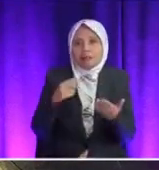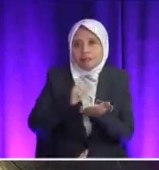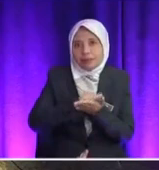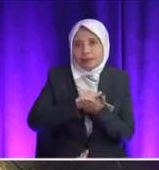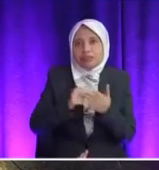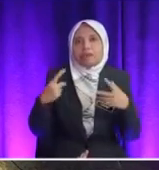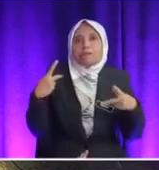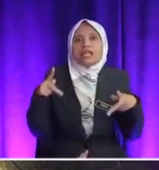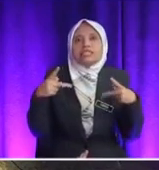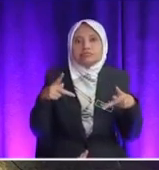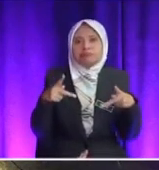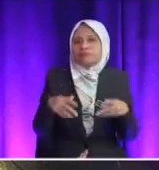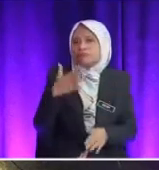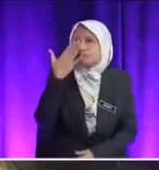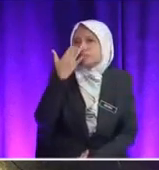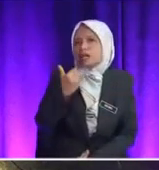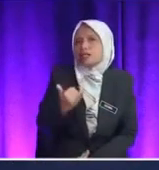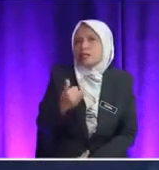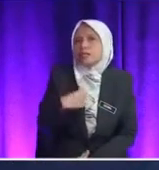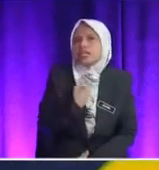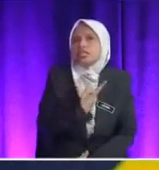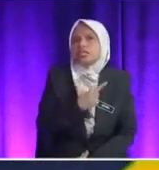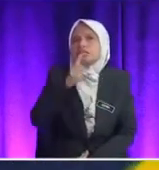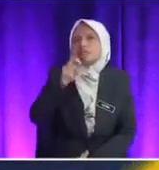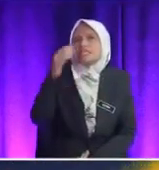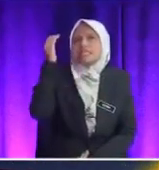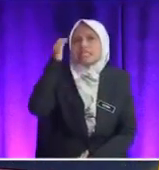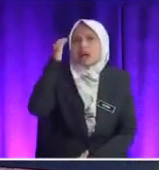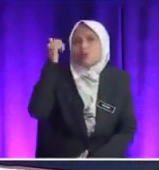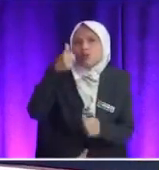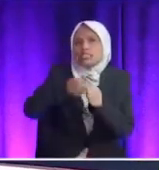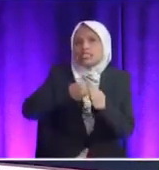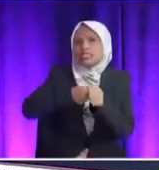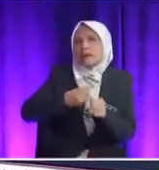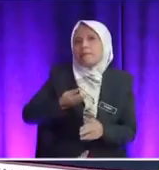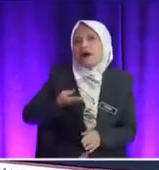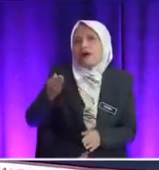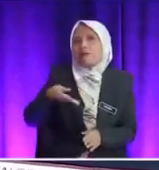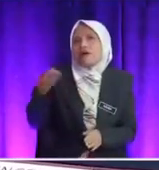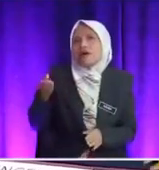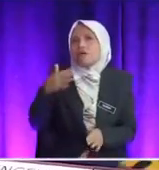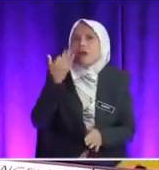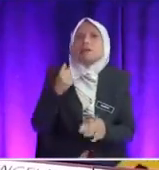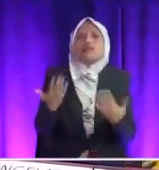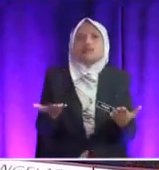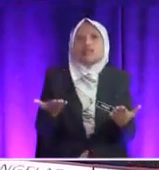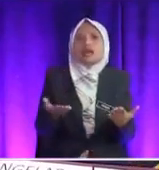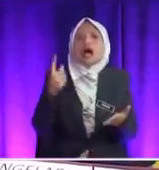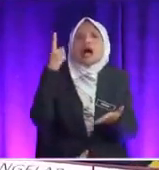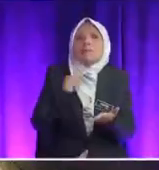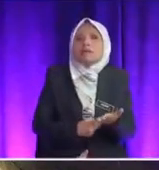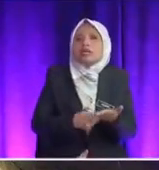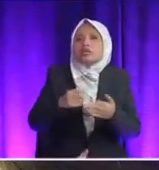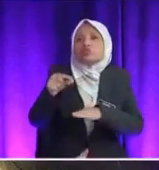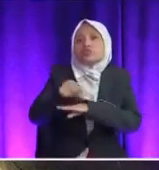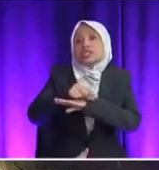plastik sego Kenapa kita ini perlu tahu dengan setiap Abang cium ada juga puisi-puisi di sini